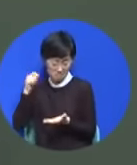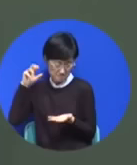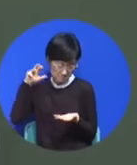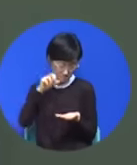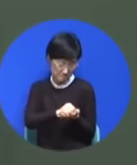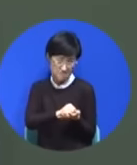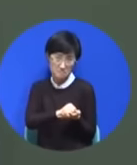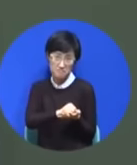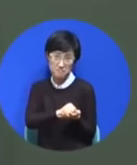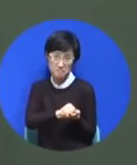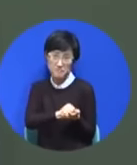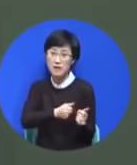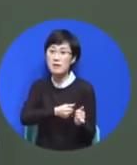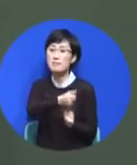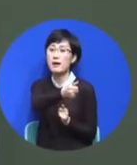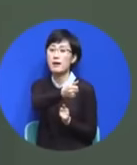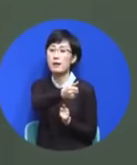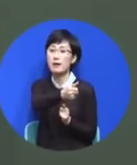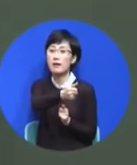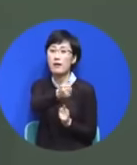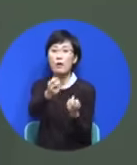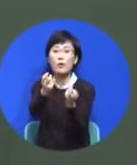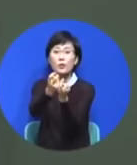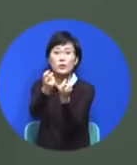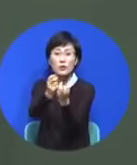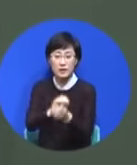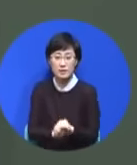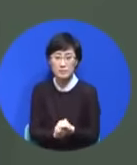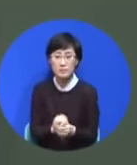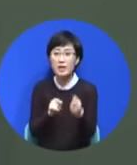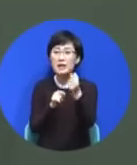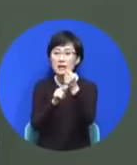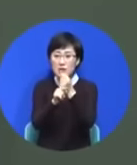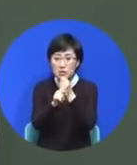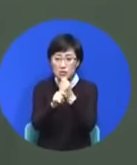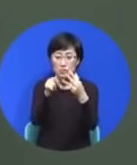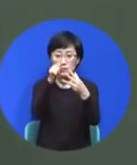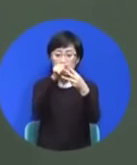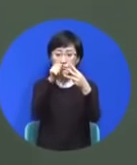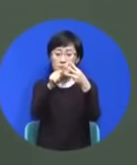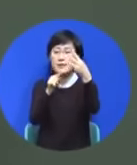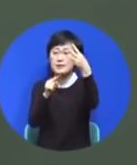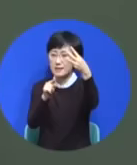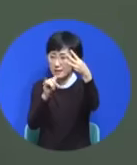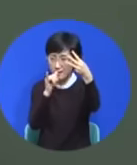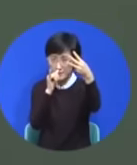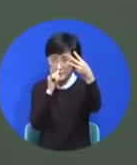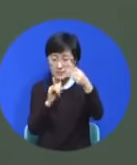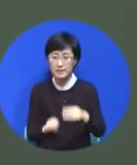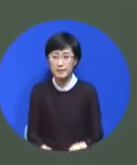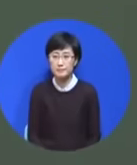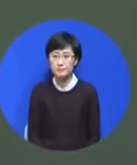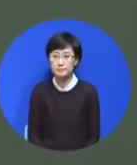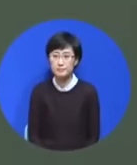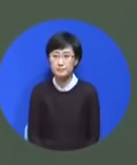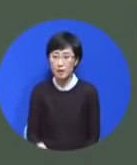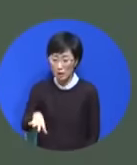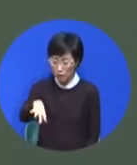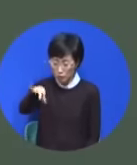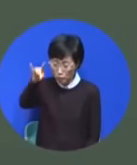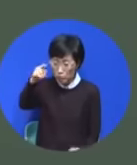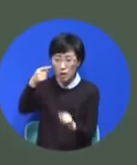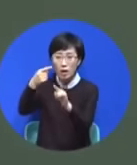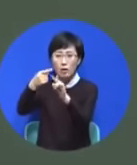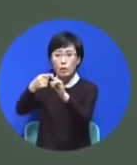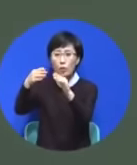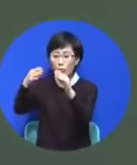말았습니다 왜 그렇습니까 이유 세 가지가 있기 때문에이 도대체 초대교회에서 어찌